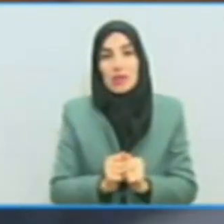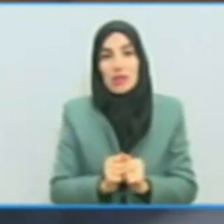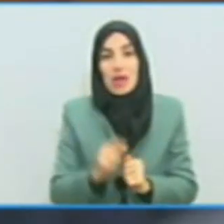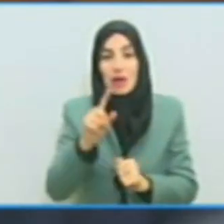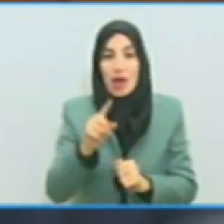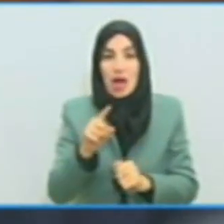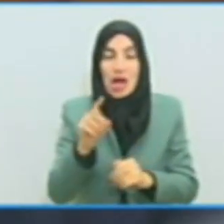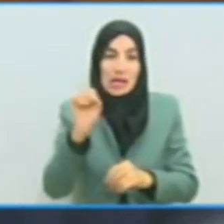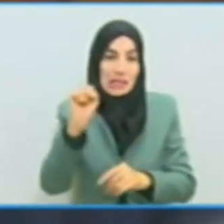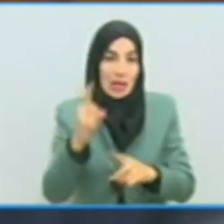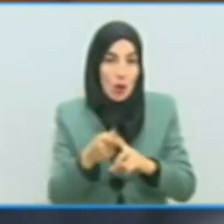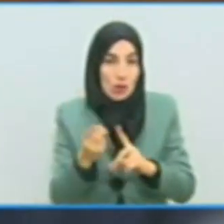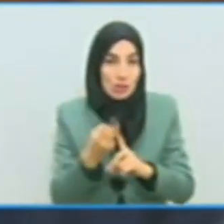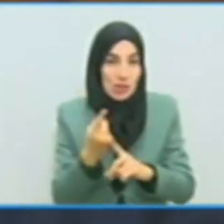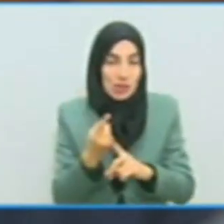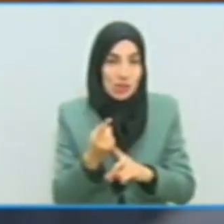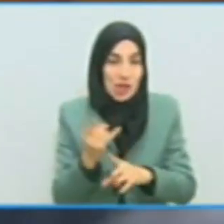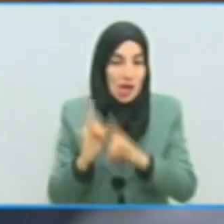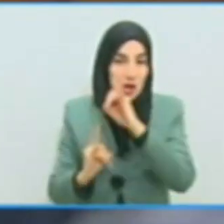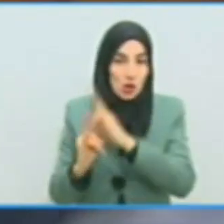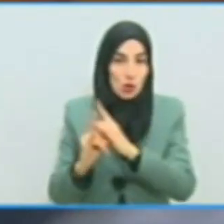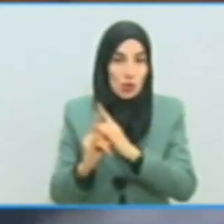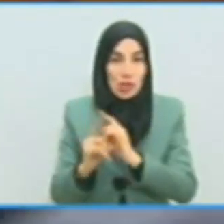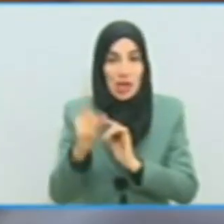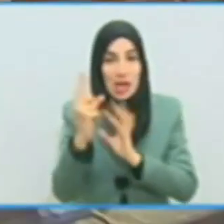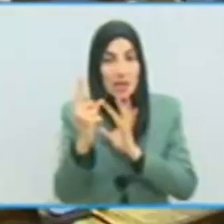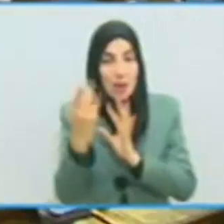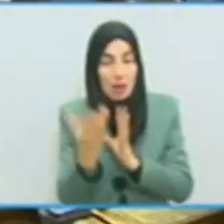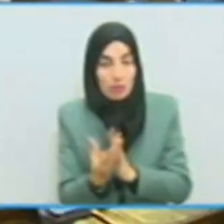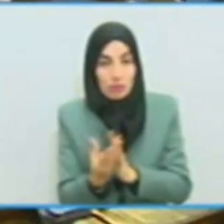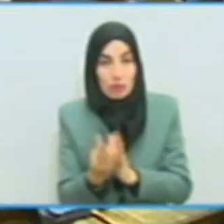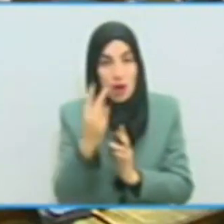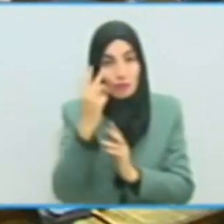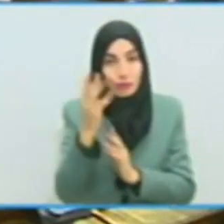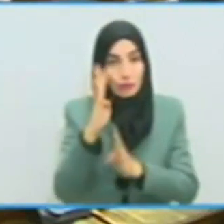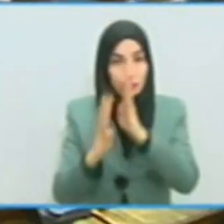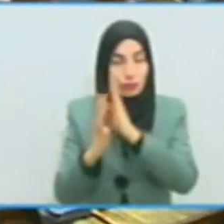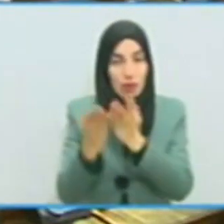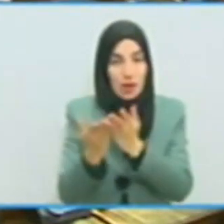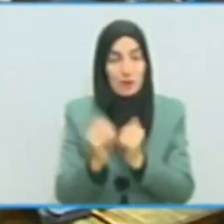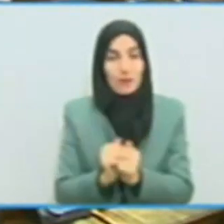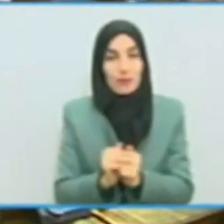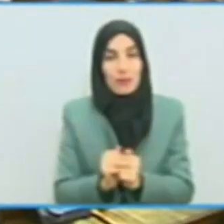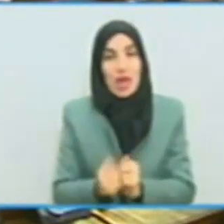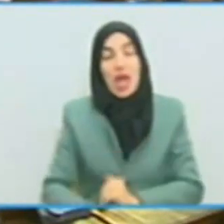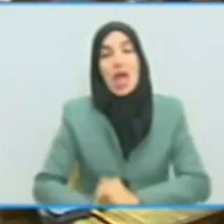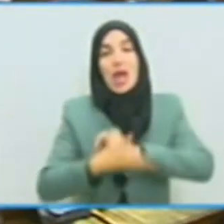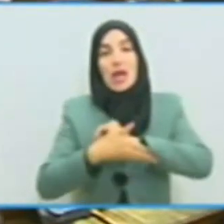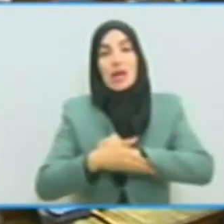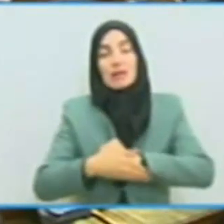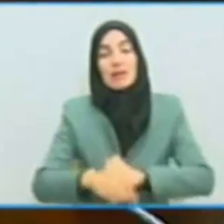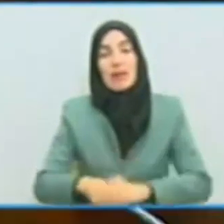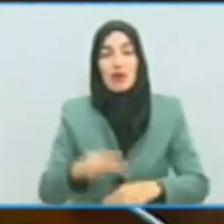جامع حول هذه الشخصية المتعددة الأبعاد. ولهذا ستعمد الوزارة ضمن برنامج الدعم السينمائي